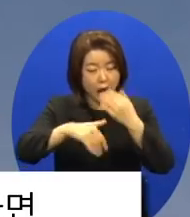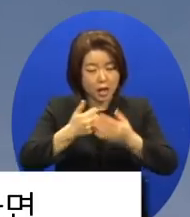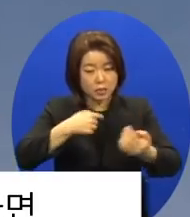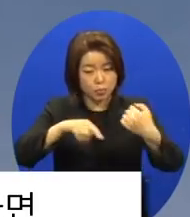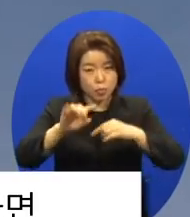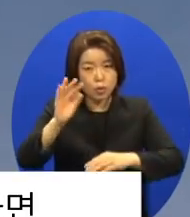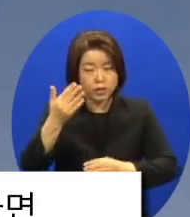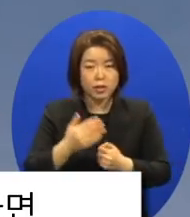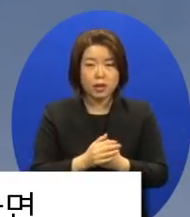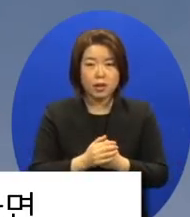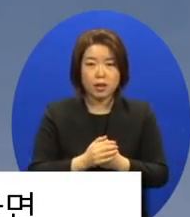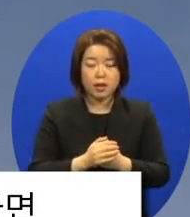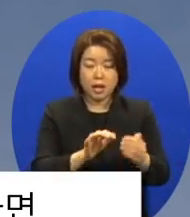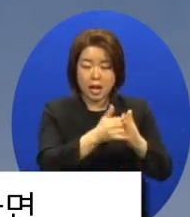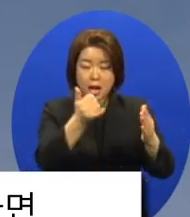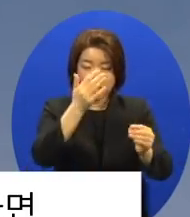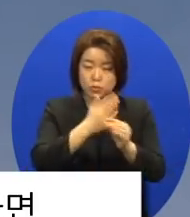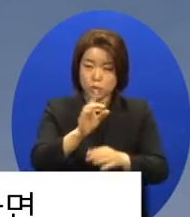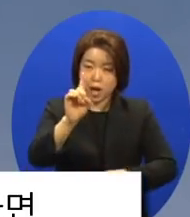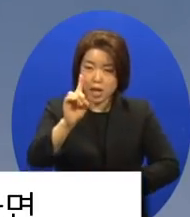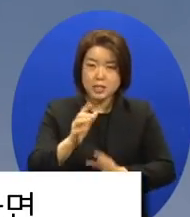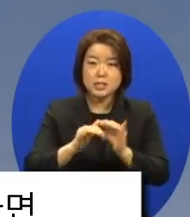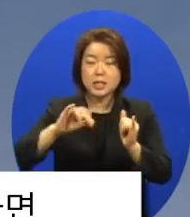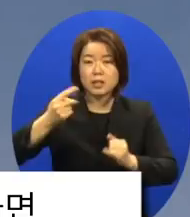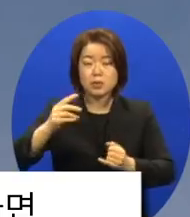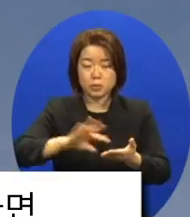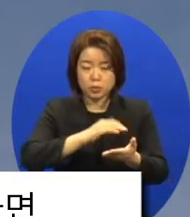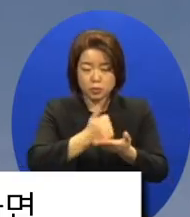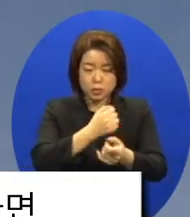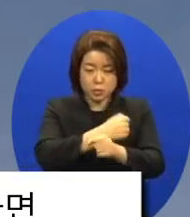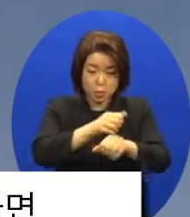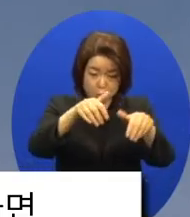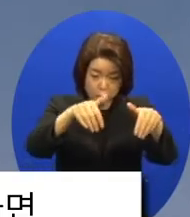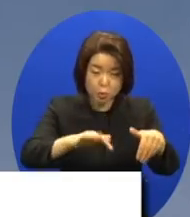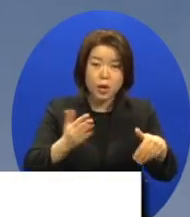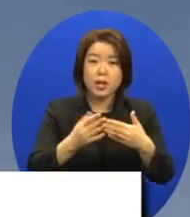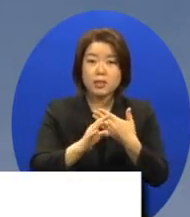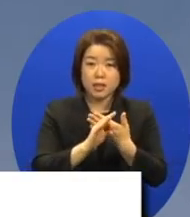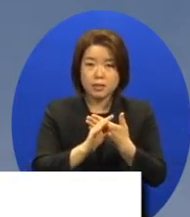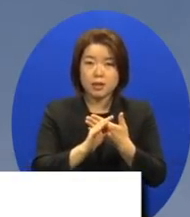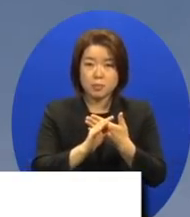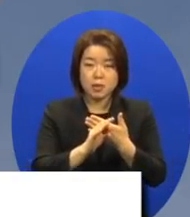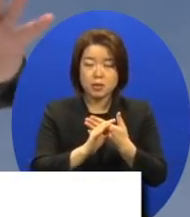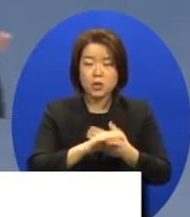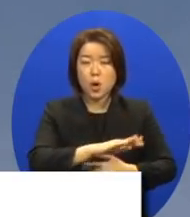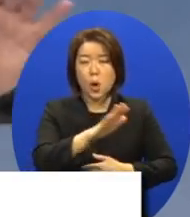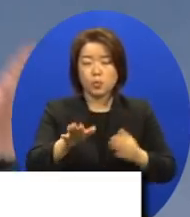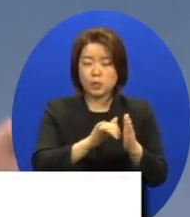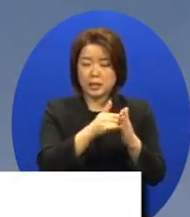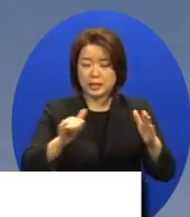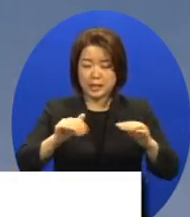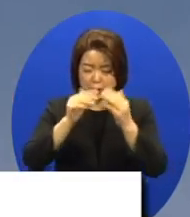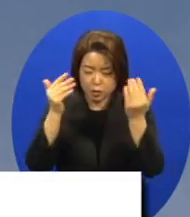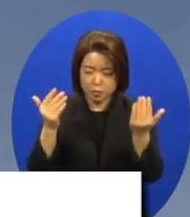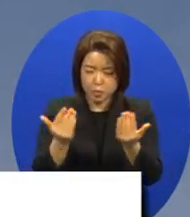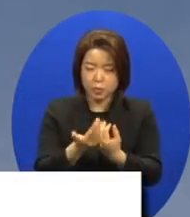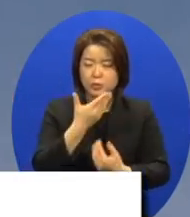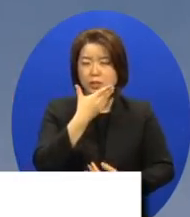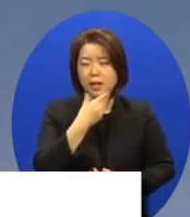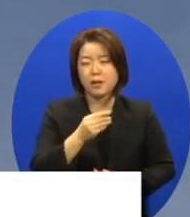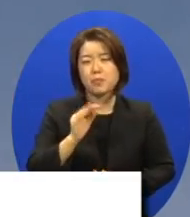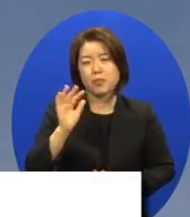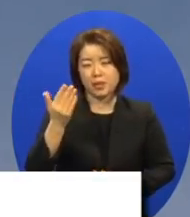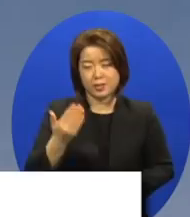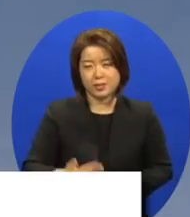우리 가족 중에 한 사람이라도 그리스도의 노예가 된다면 그러면 우리 가족 모드는 정말 행복합니다